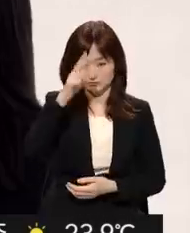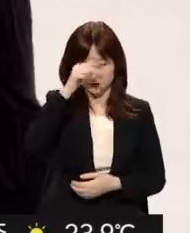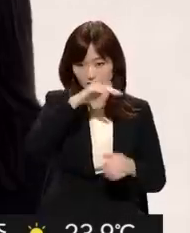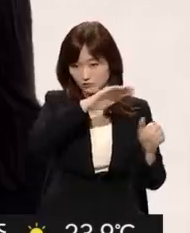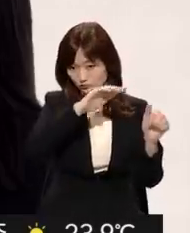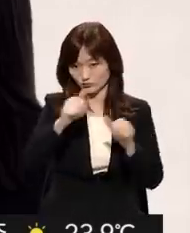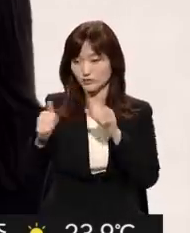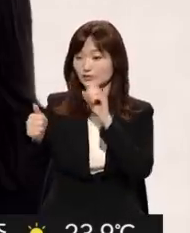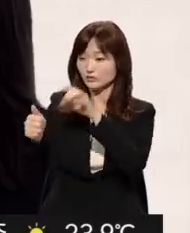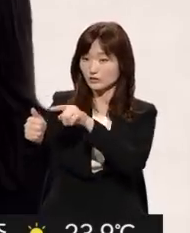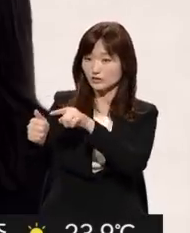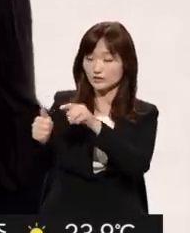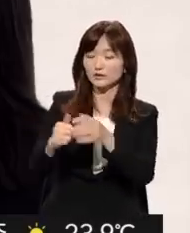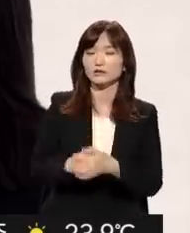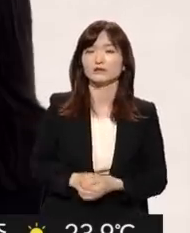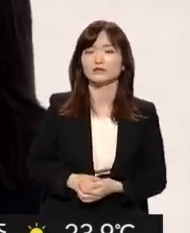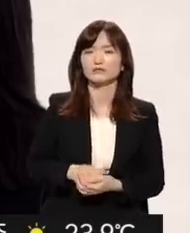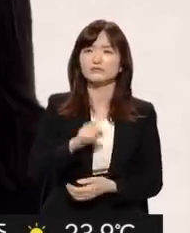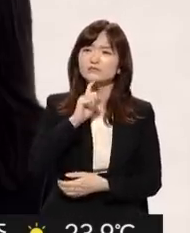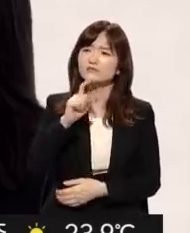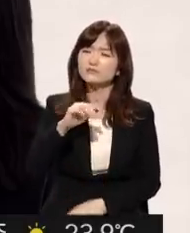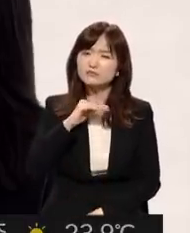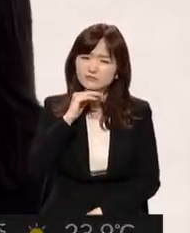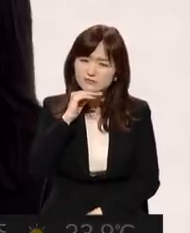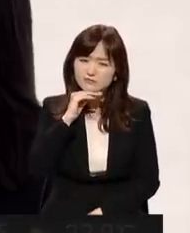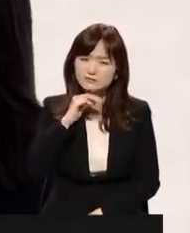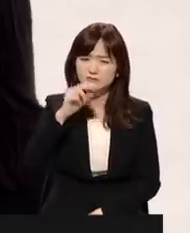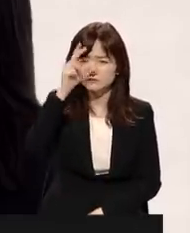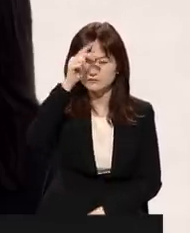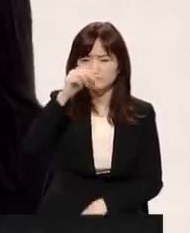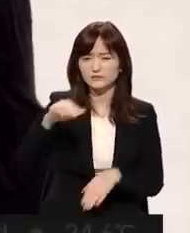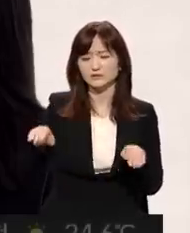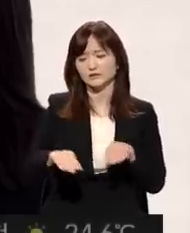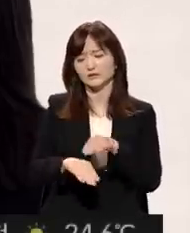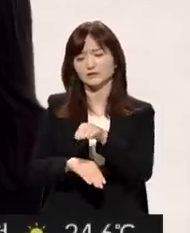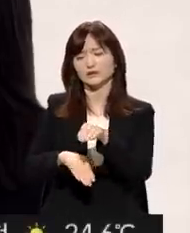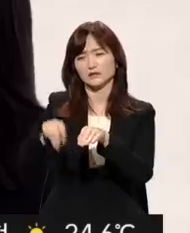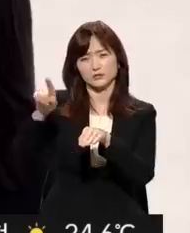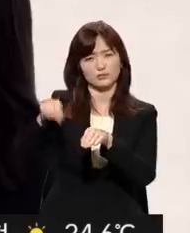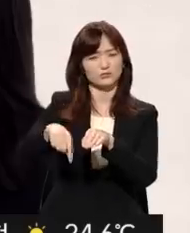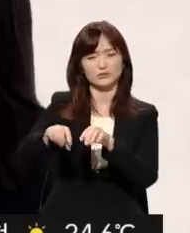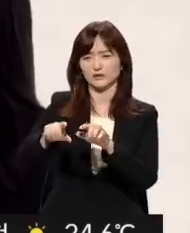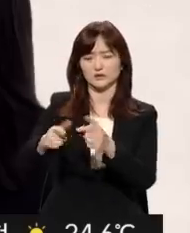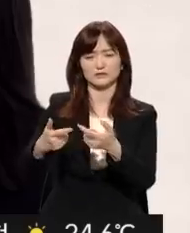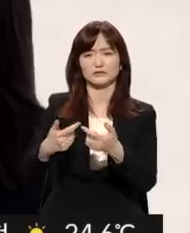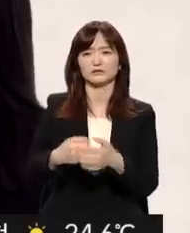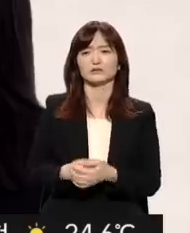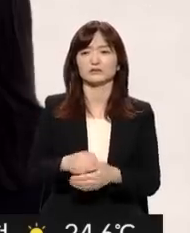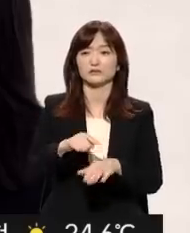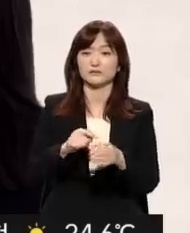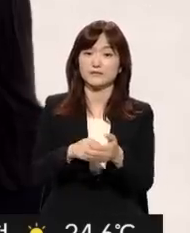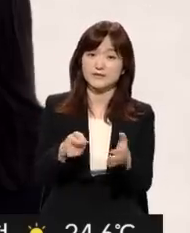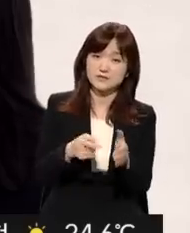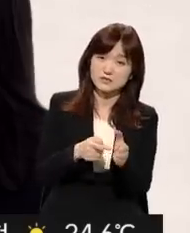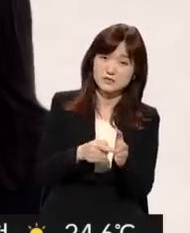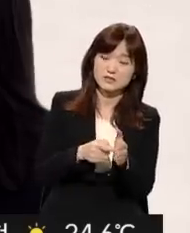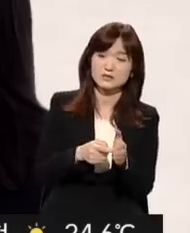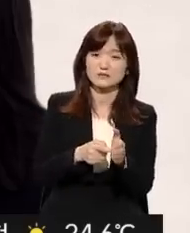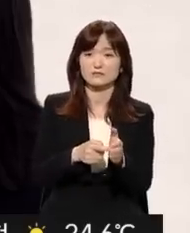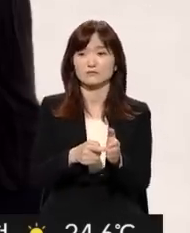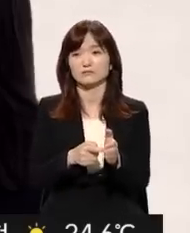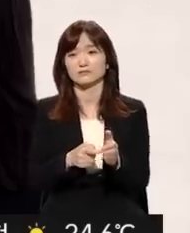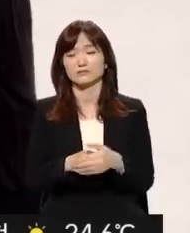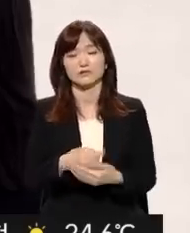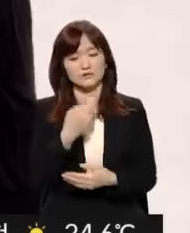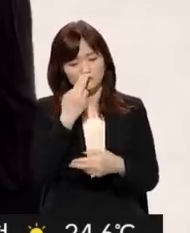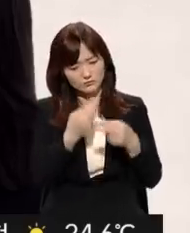부르시라라고 이야기하고 한 10분 정도가 기다렸는데 그 경찰차가 오지 않았다라는 거예요. 그러니까 이제 마음은 급해지는 거죠. 이게 그냥